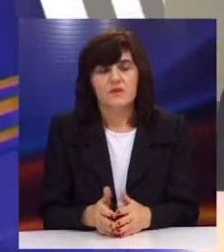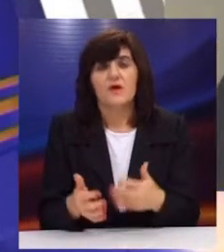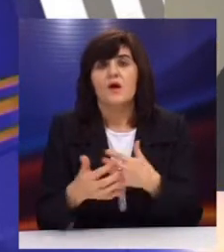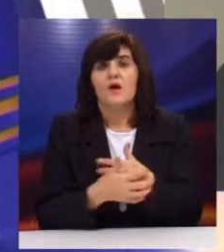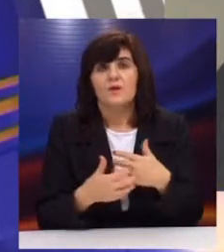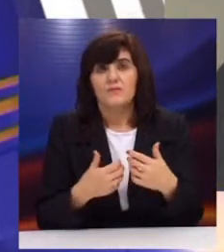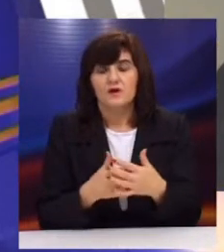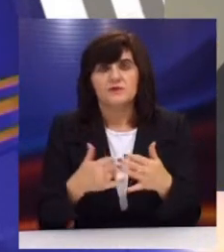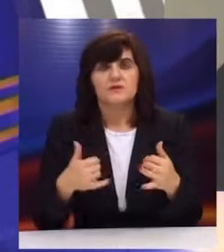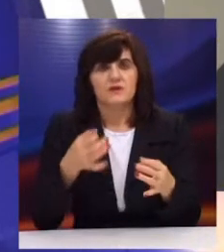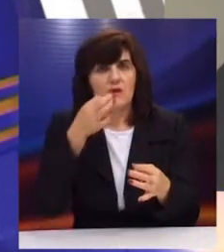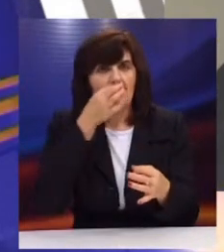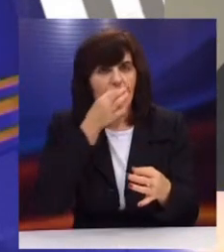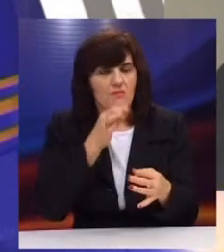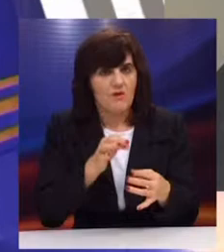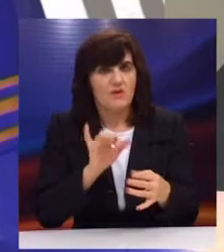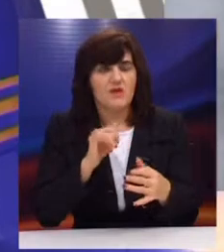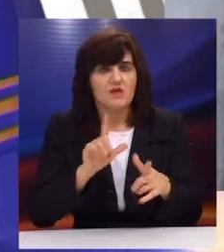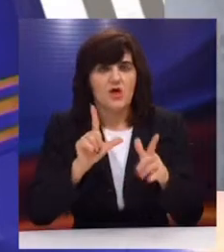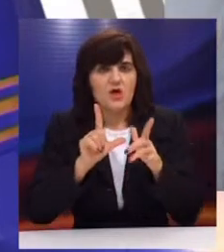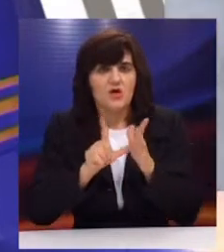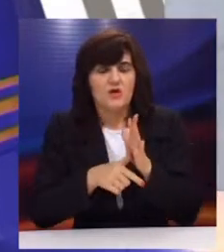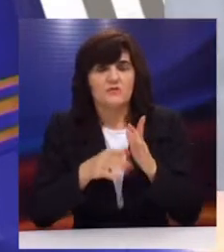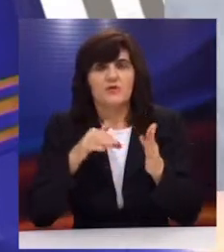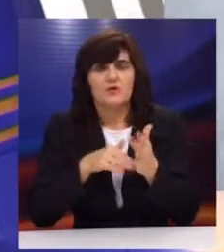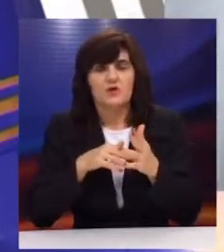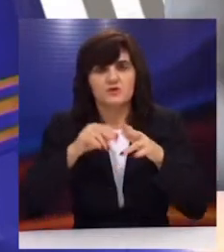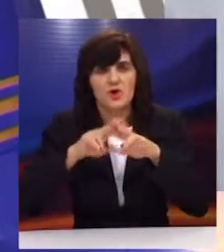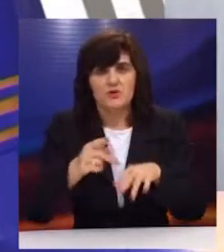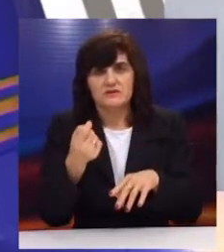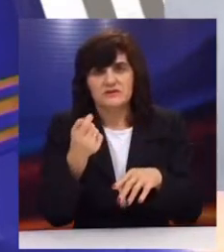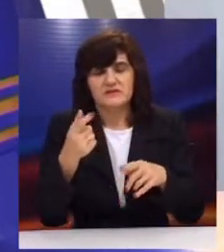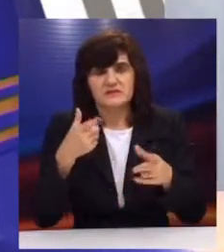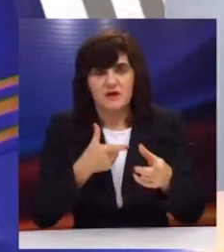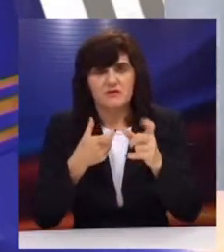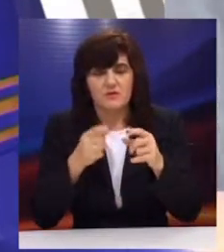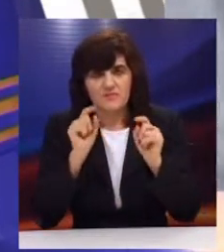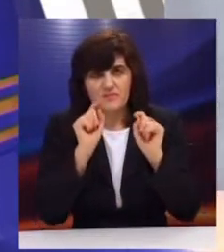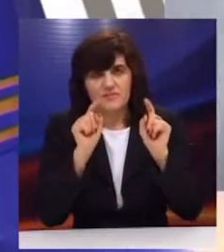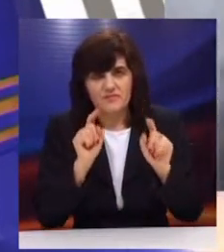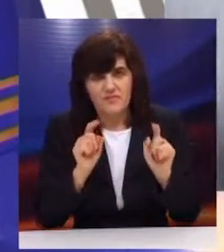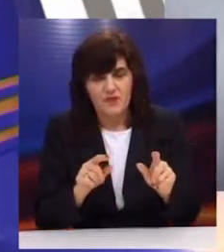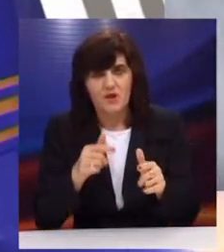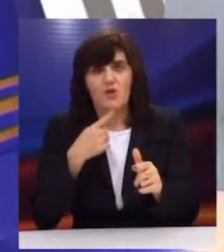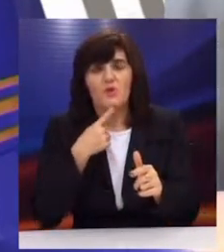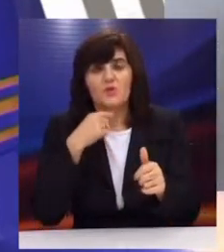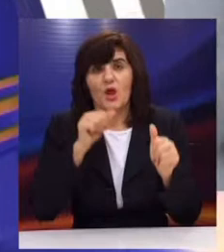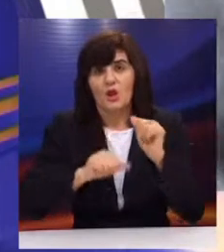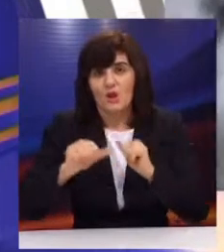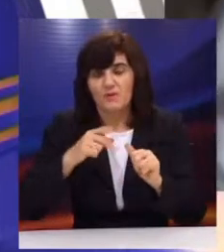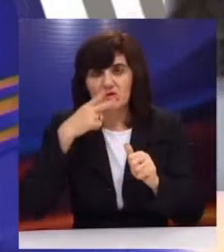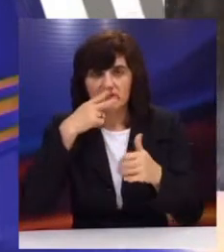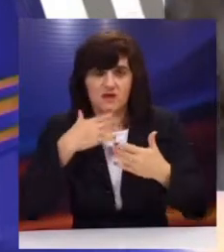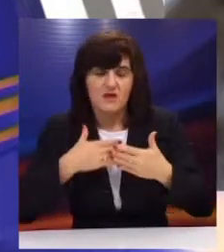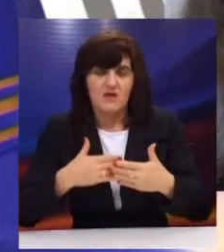Mačak se sada osjeća bolje, iako mu je u telu još ostalo zrnaca sačme. Za utorak je zakazana operacija, pa će